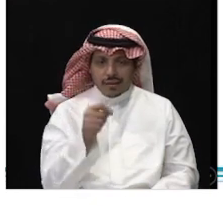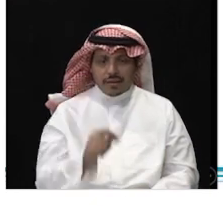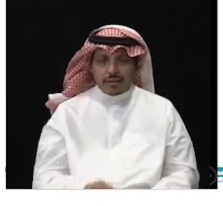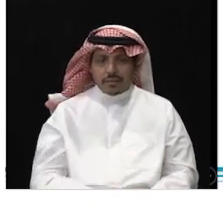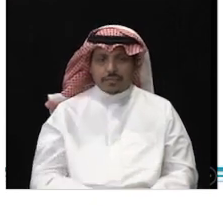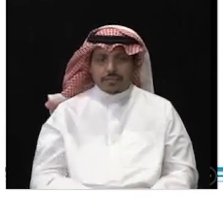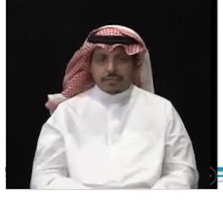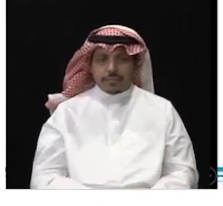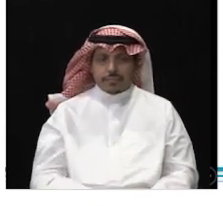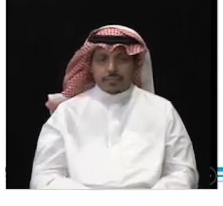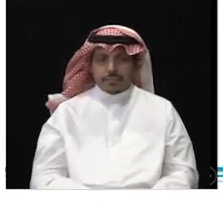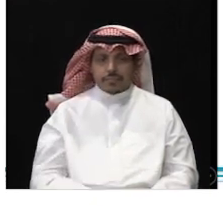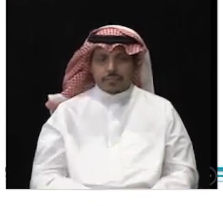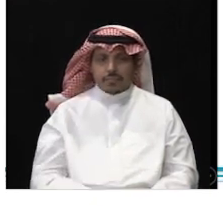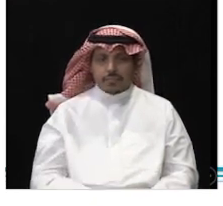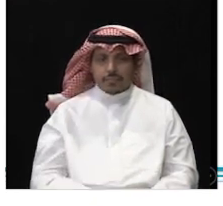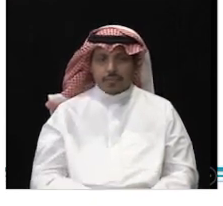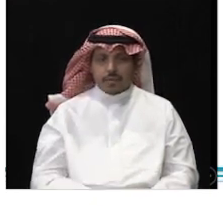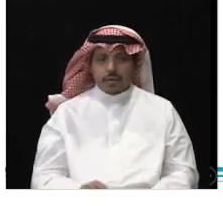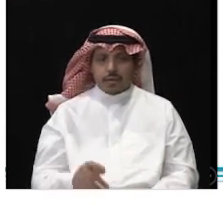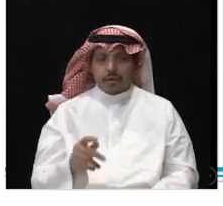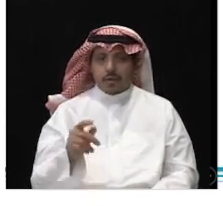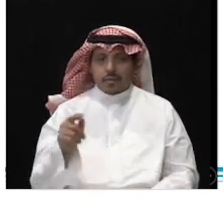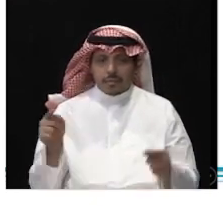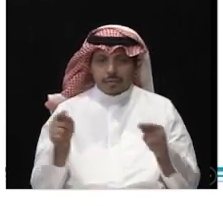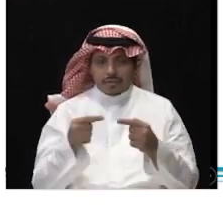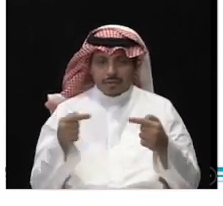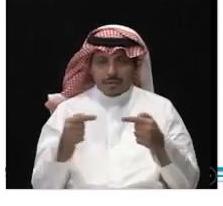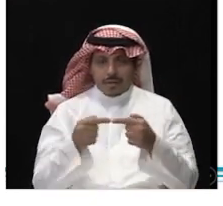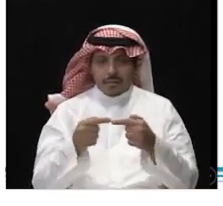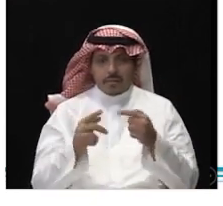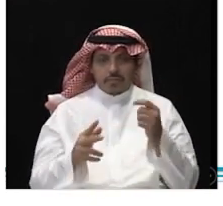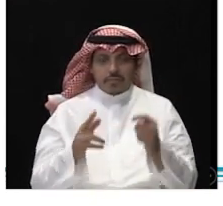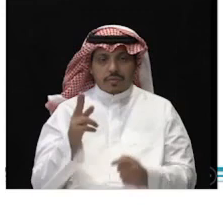آخر الكلمة متصلة أم منفصلة؟